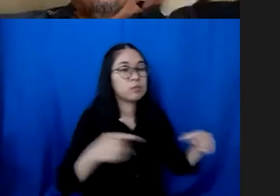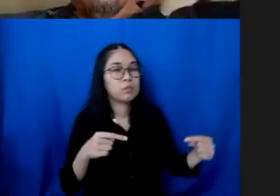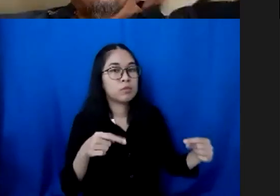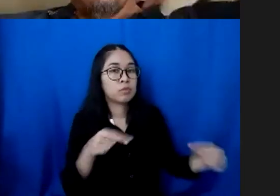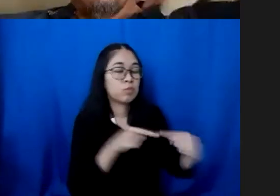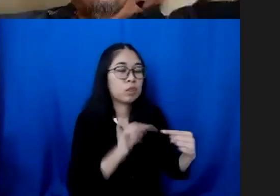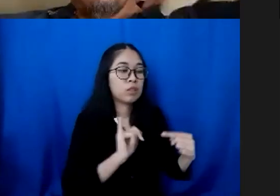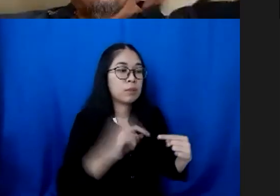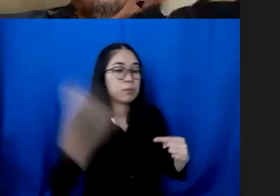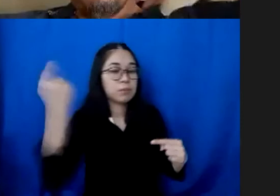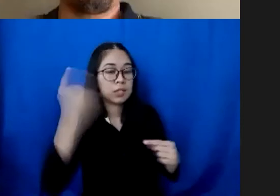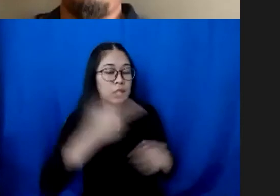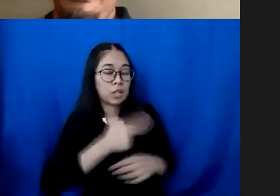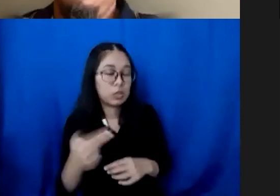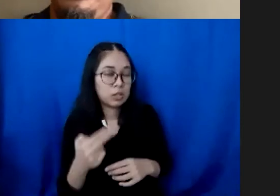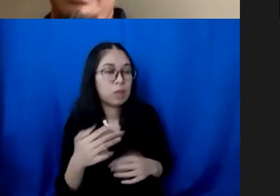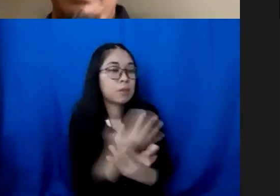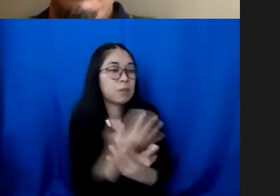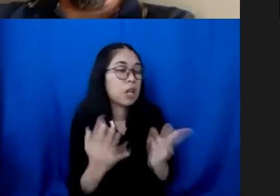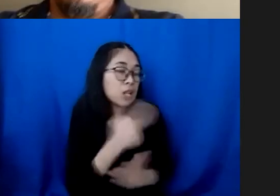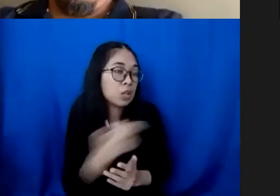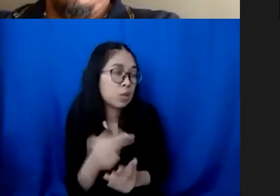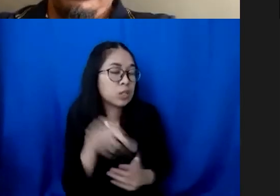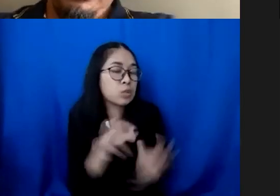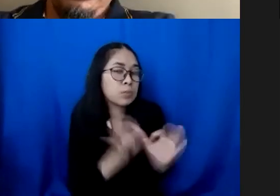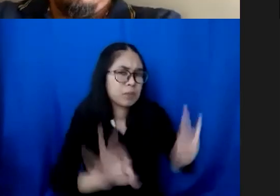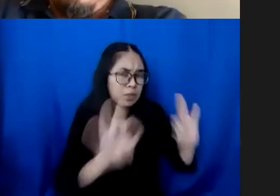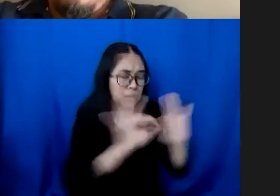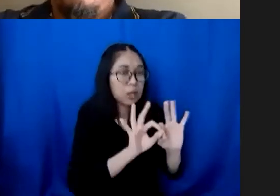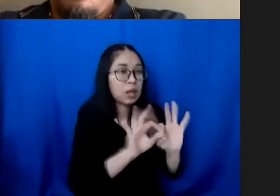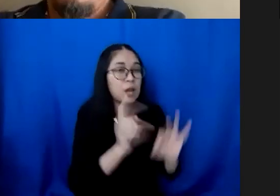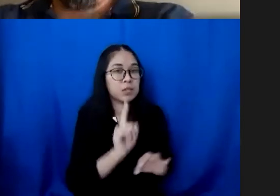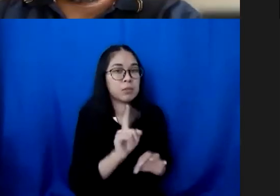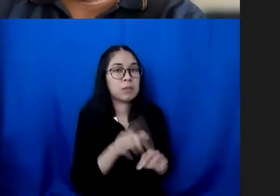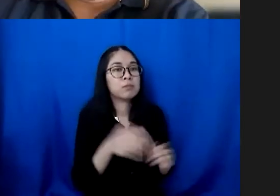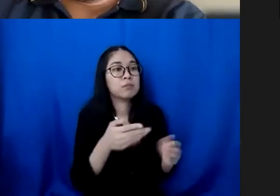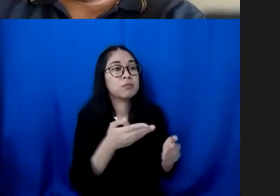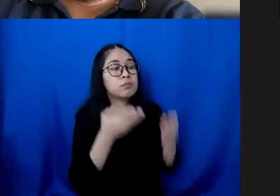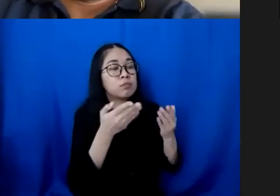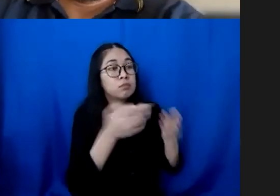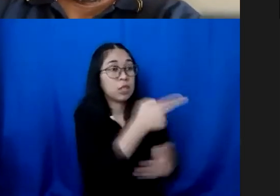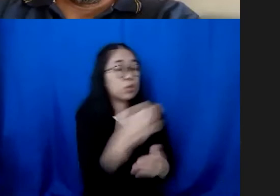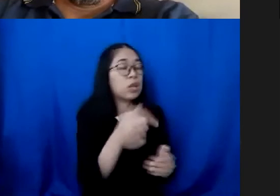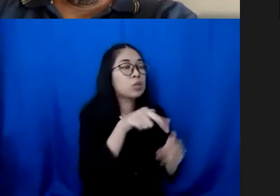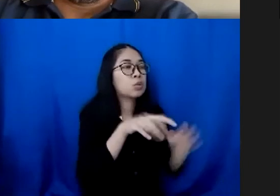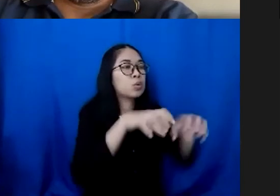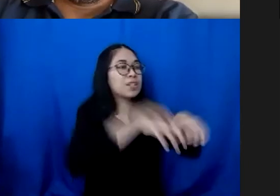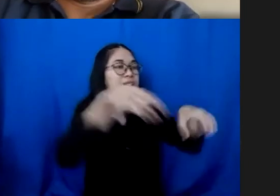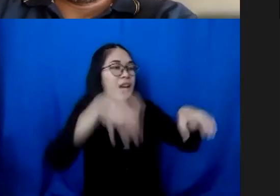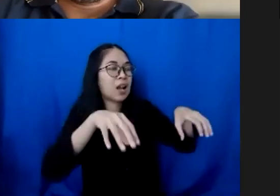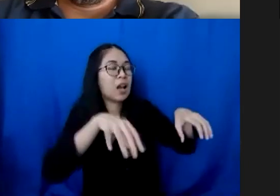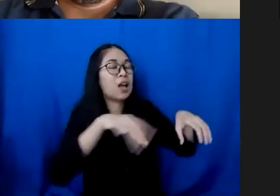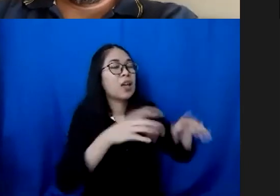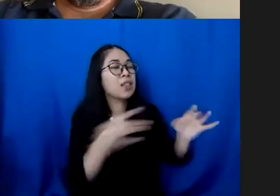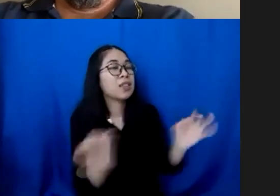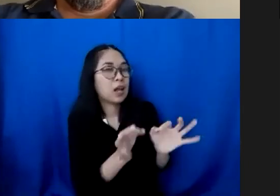Indonesian people is very important to us because you're one of our closest neighbours. You know, we've been friends for a long time. So it's very important